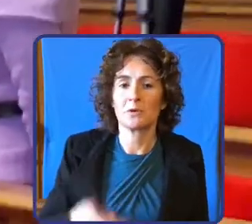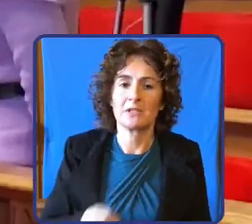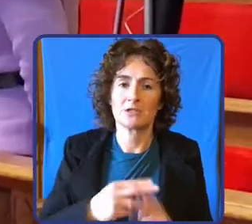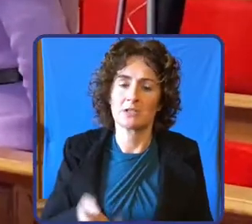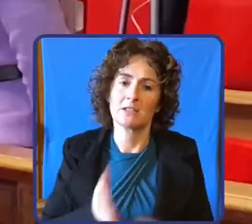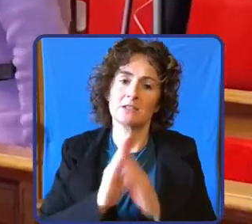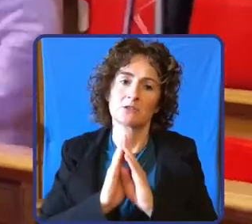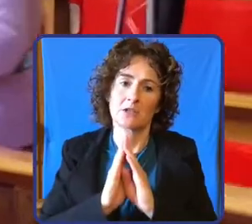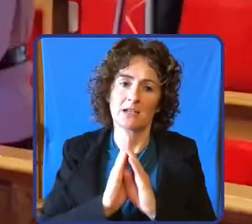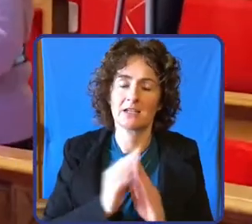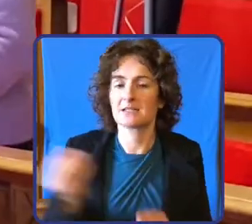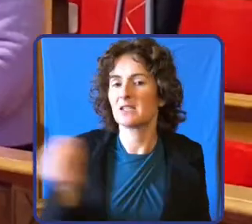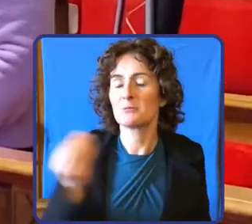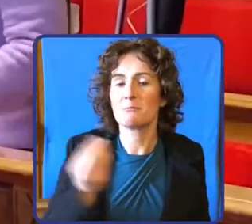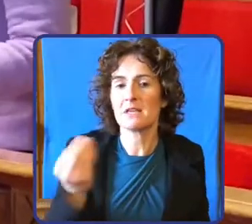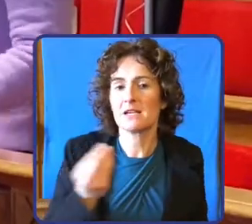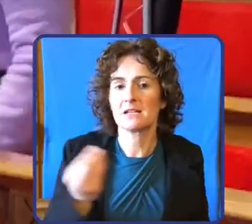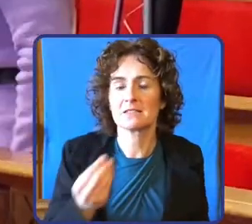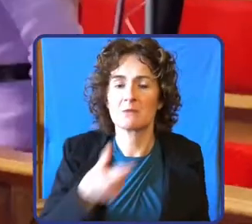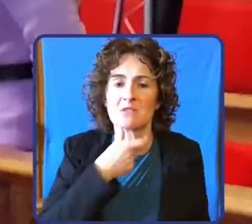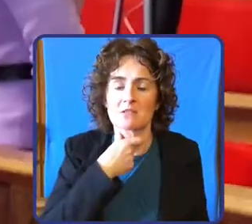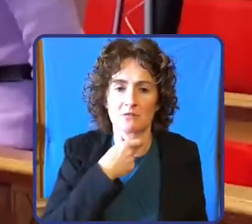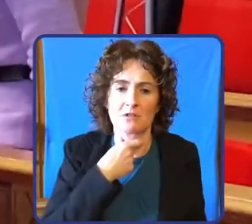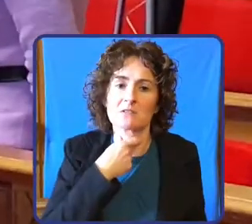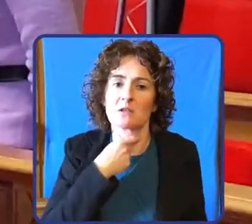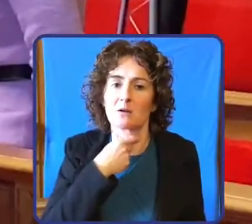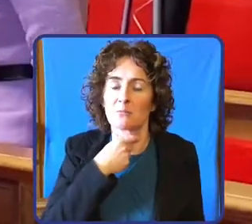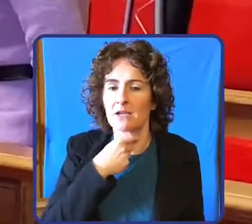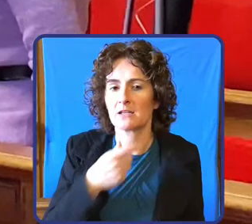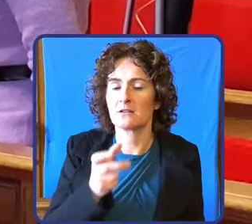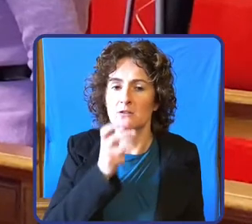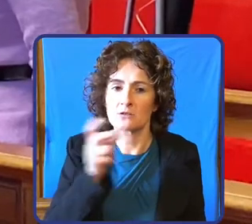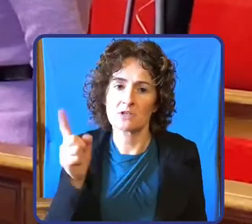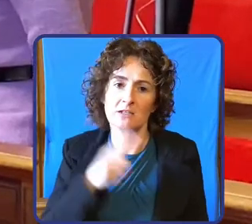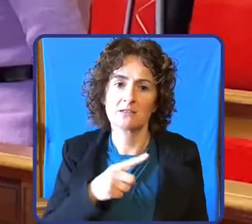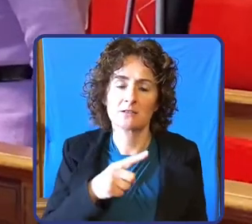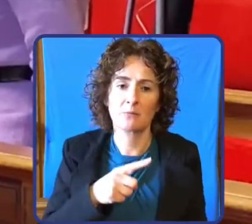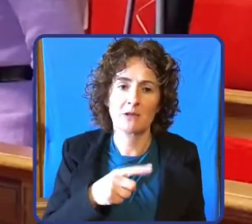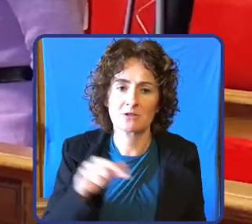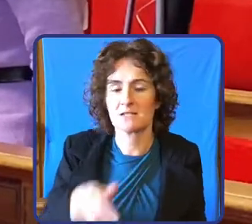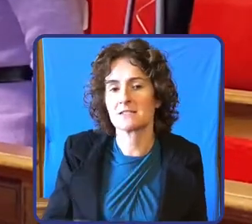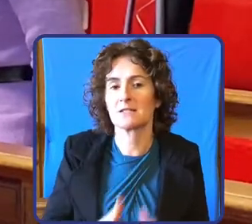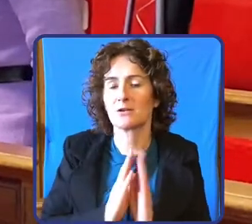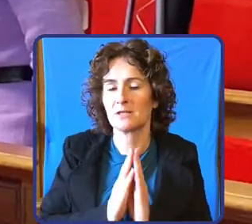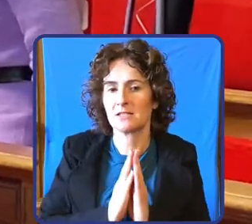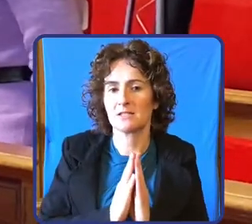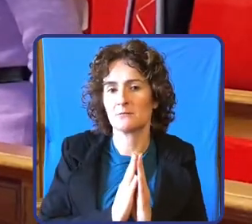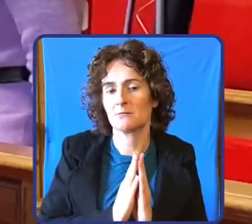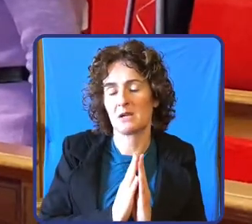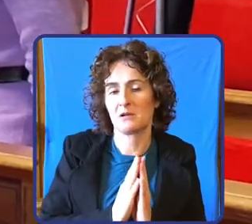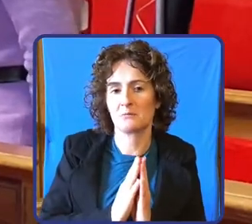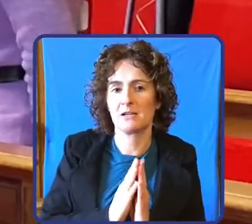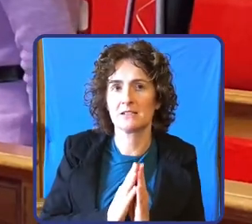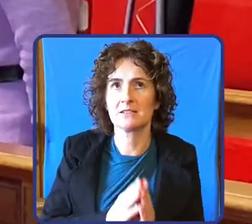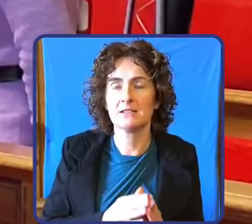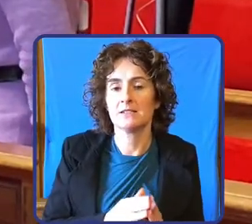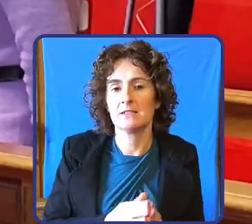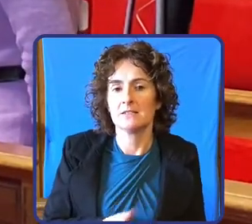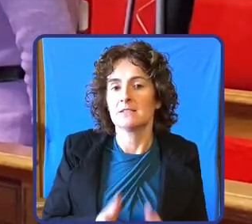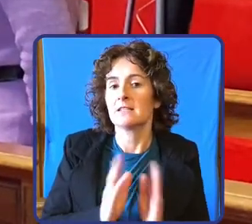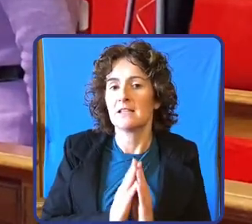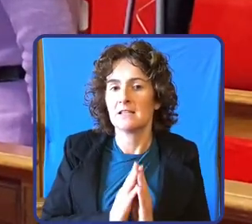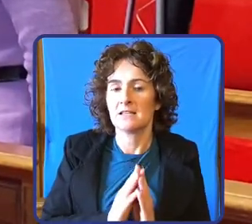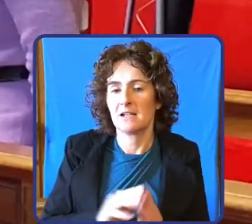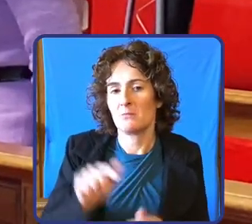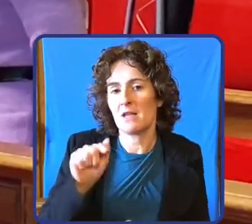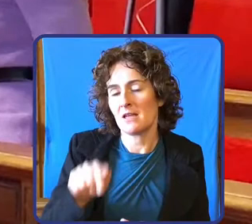meg. Nem vagyok politikus, nem látok a dolgok mögé. Kérem, adjanak erre magyarázatot, hiszen itt az egész